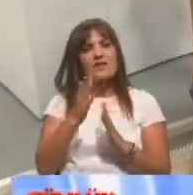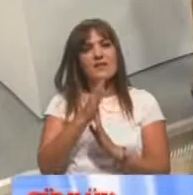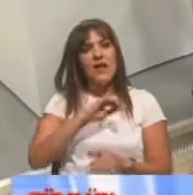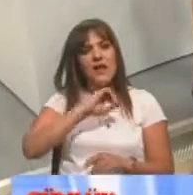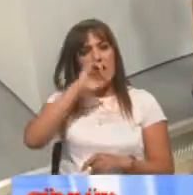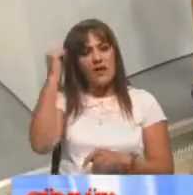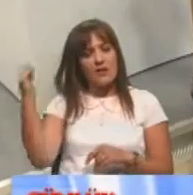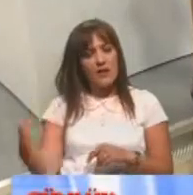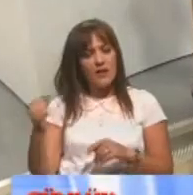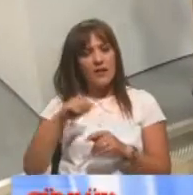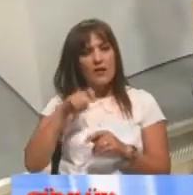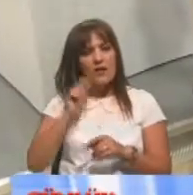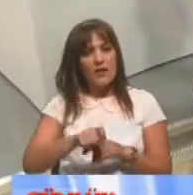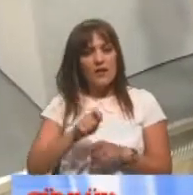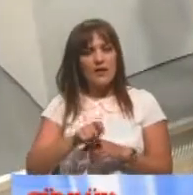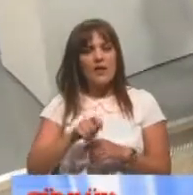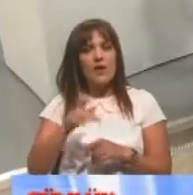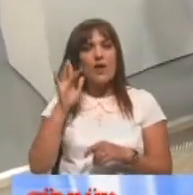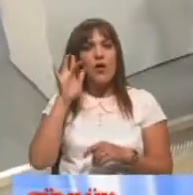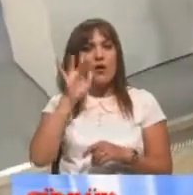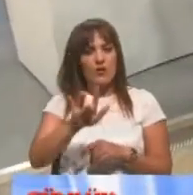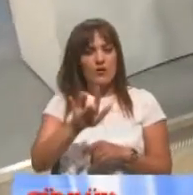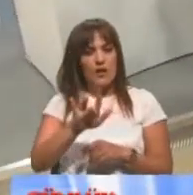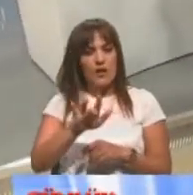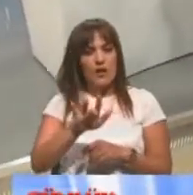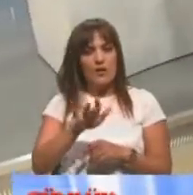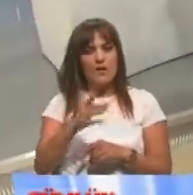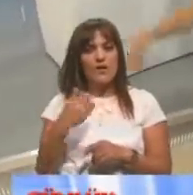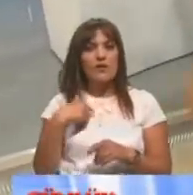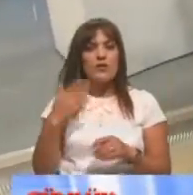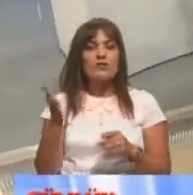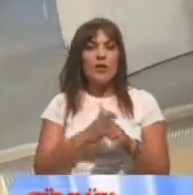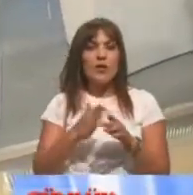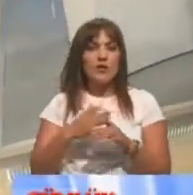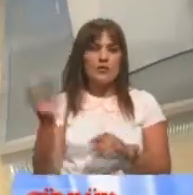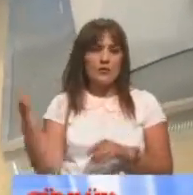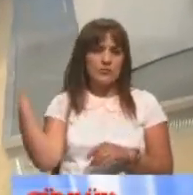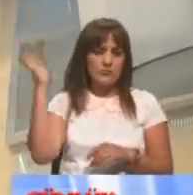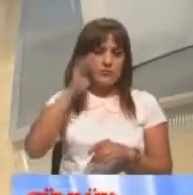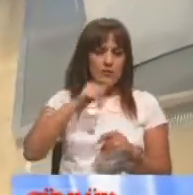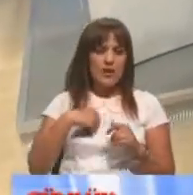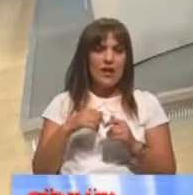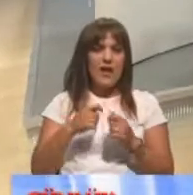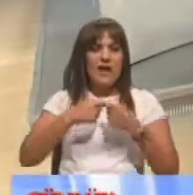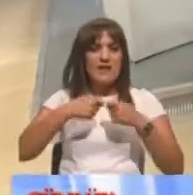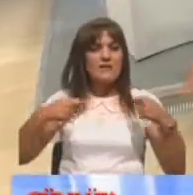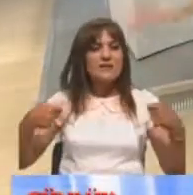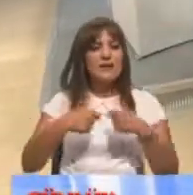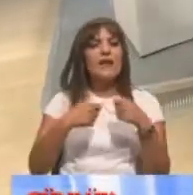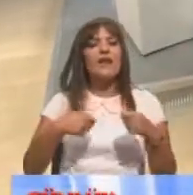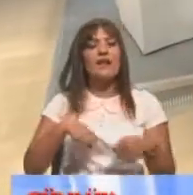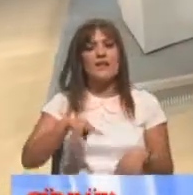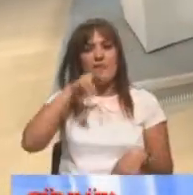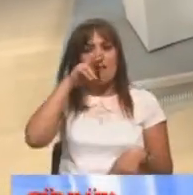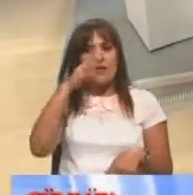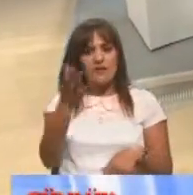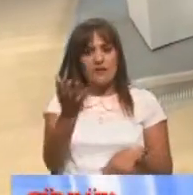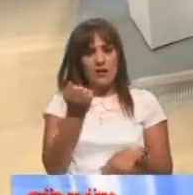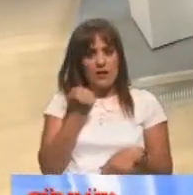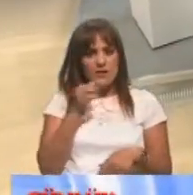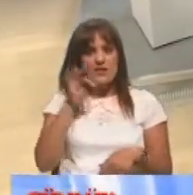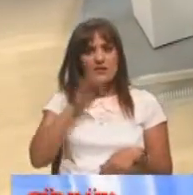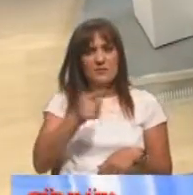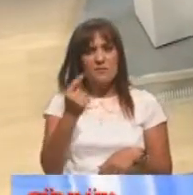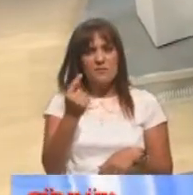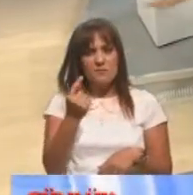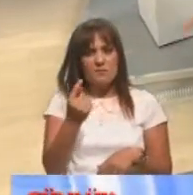doğru esne, ortaya ve sol tarafa doğru esne. Derin nefes al.